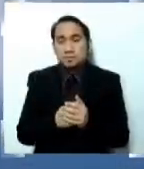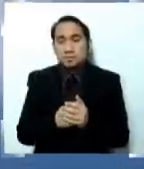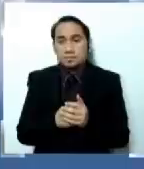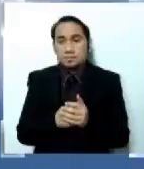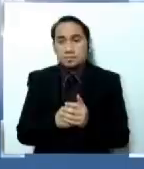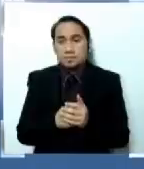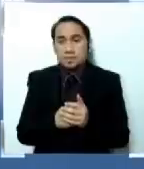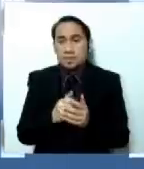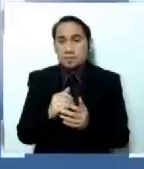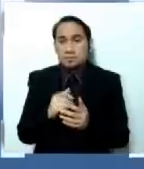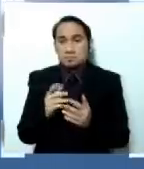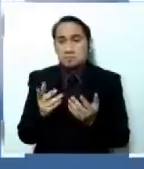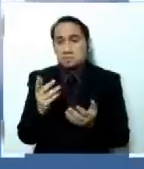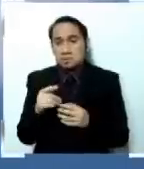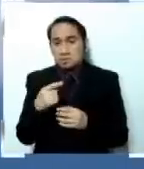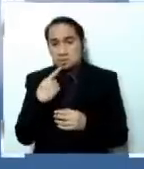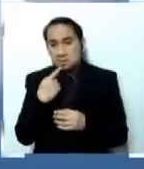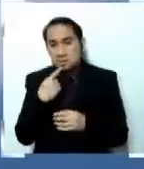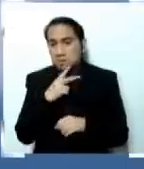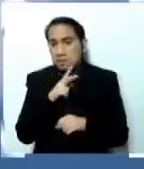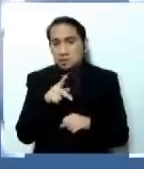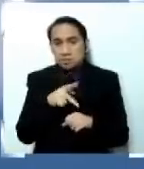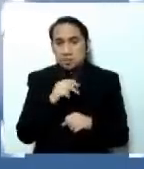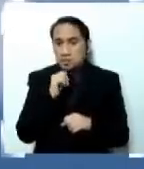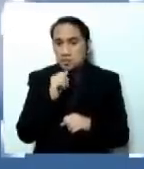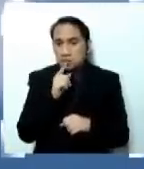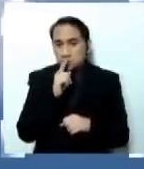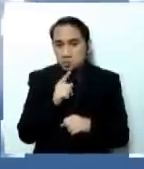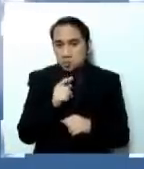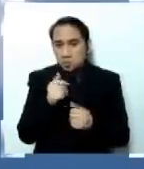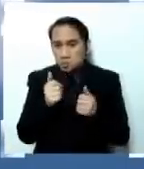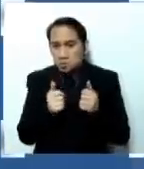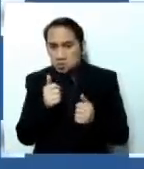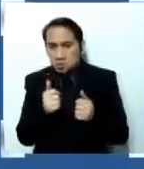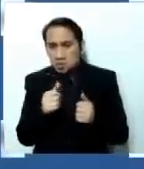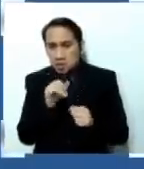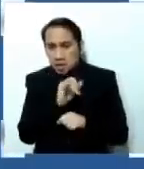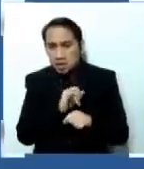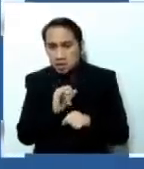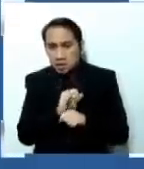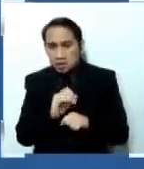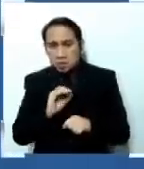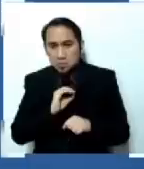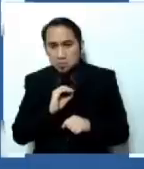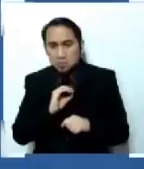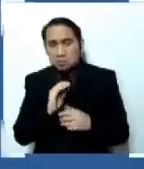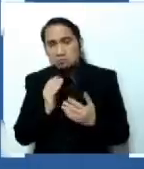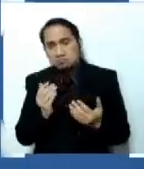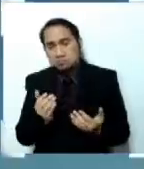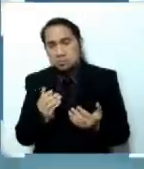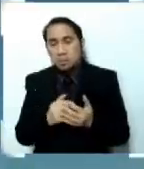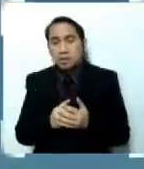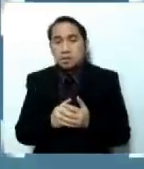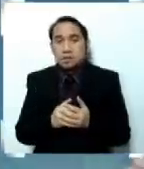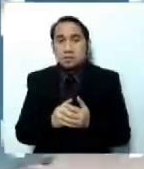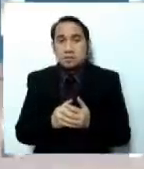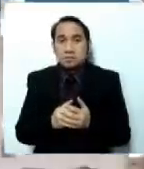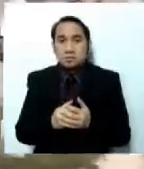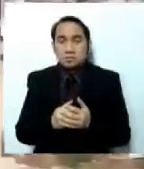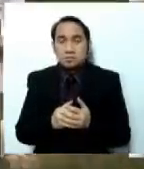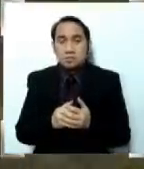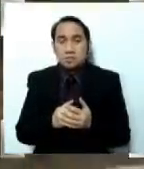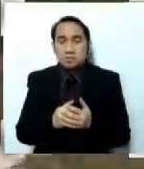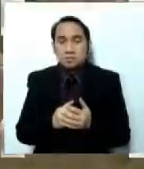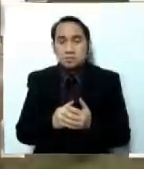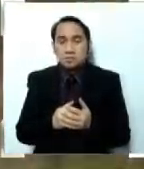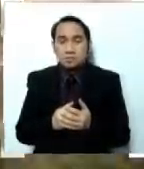sigurado Pilipinas kung anong sa kanya. So, yun po yung magiging cumulative effect po niyan. Ako si Chino